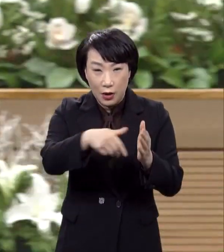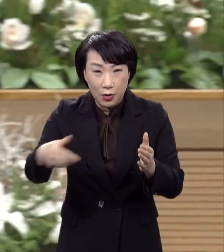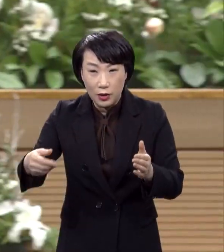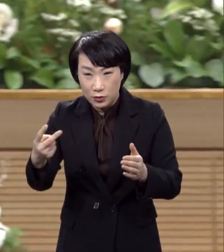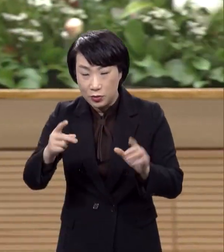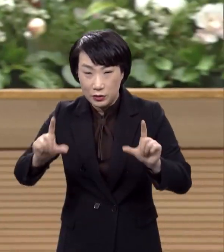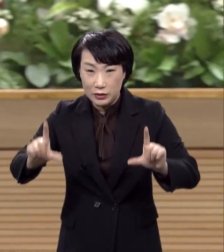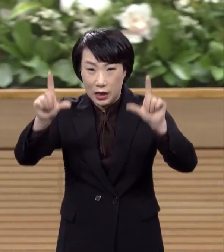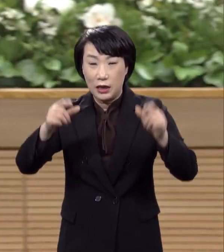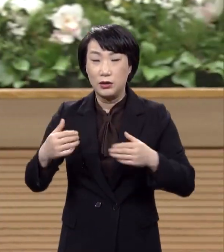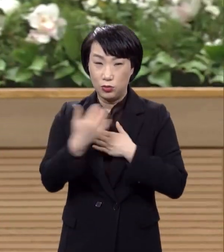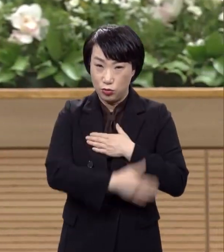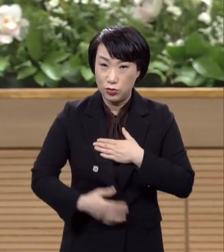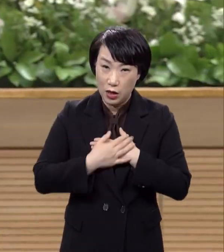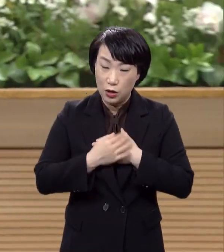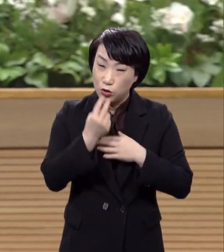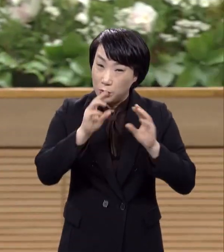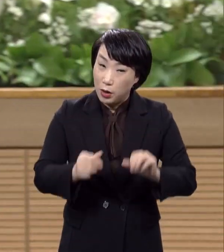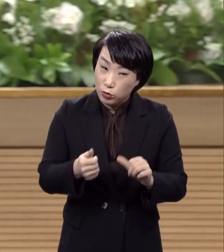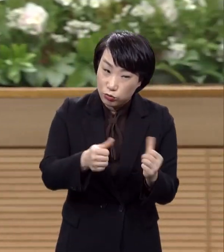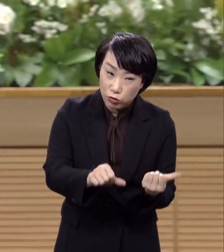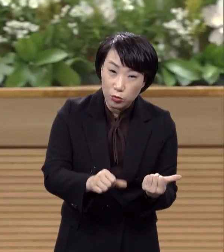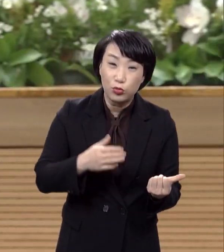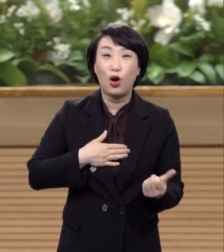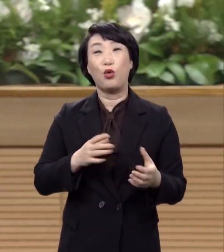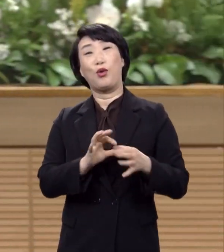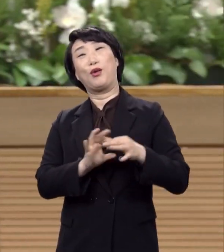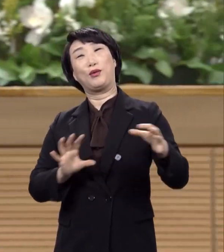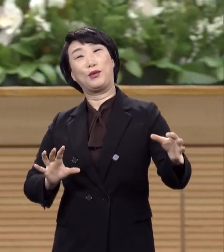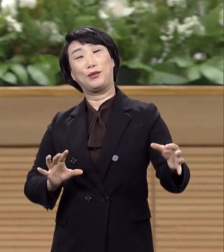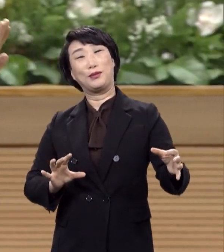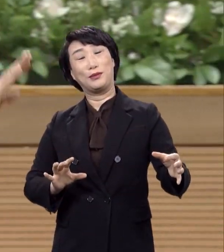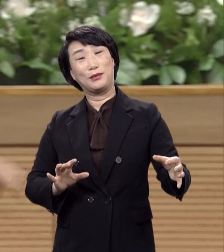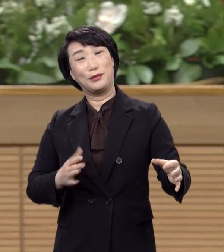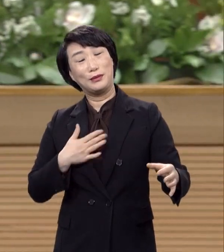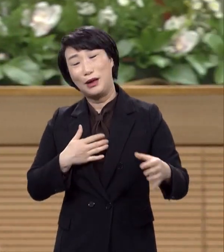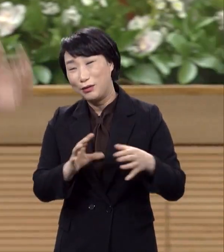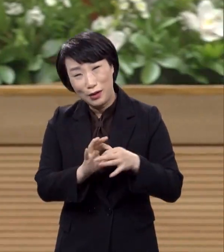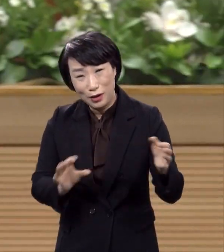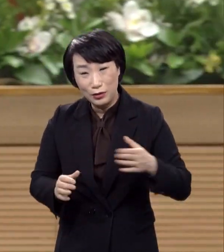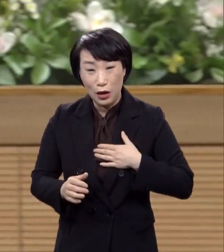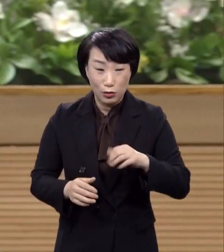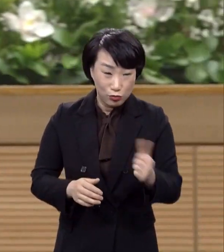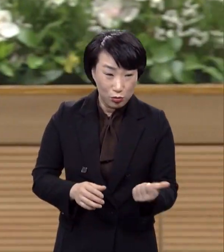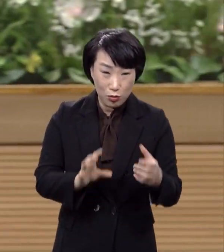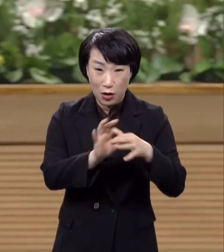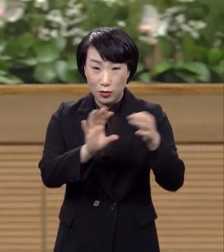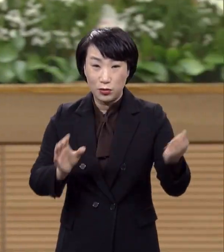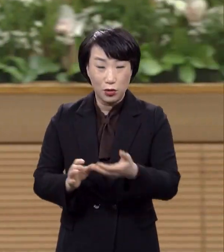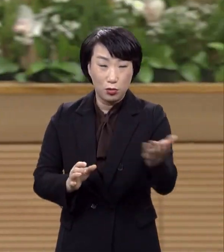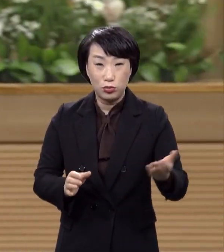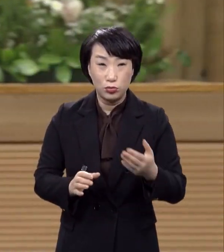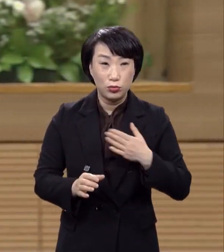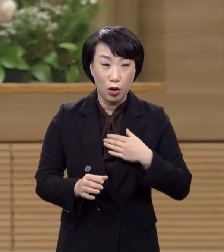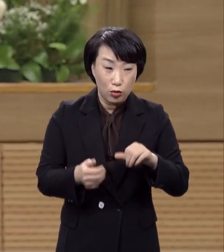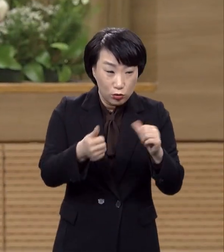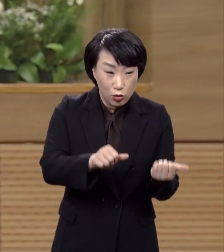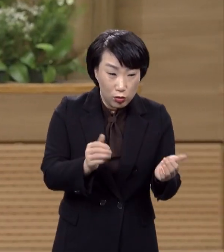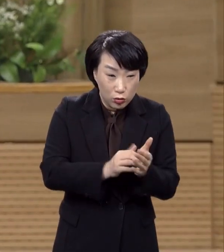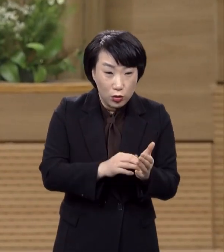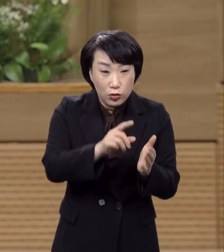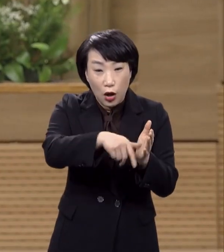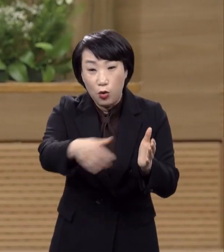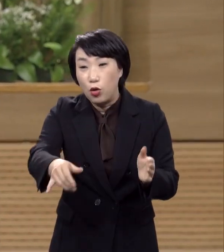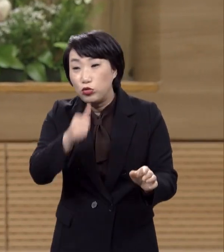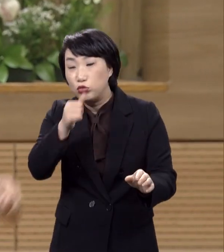날들이 육체가 없으면 나하고 무슨 상관이 있습니까? 내가 세상에 없다면